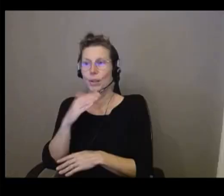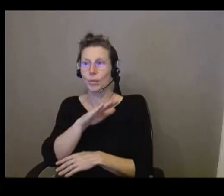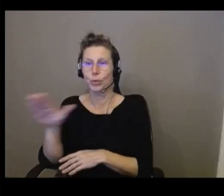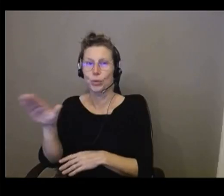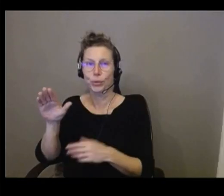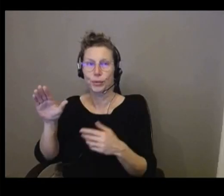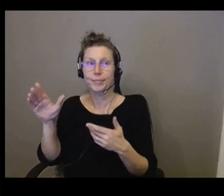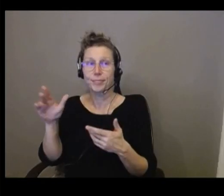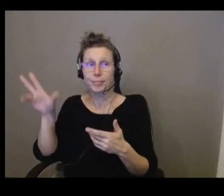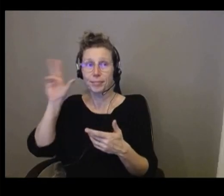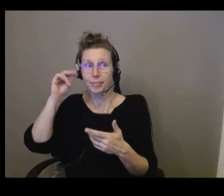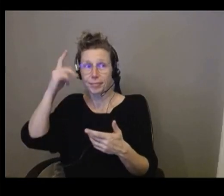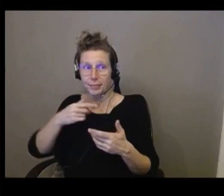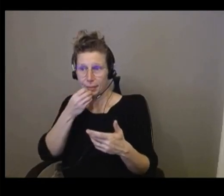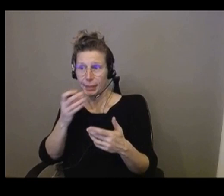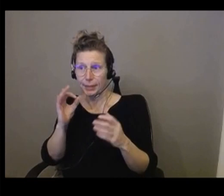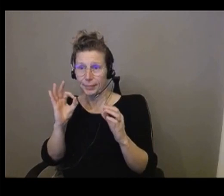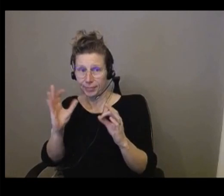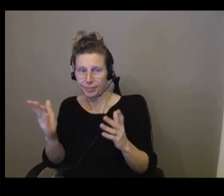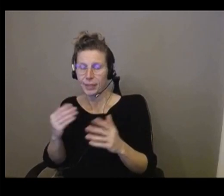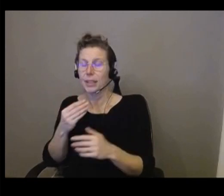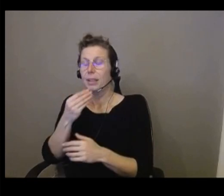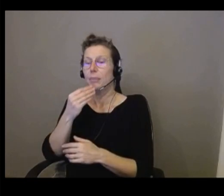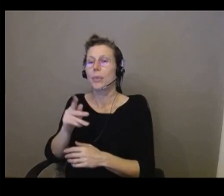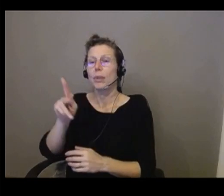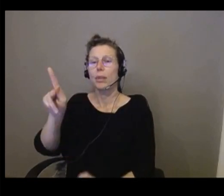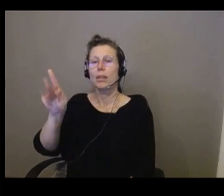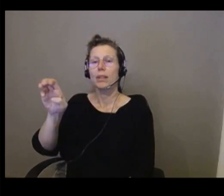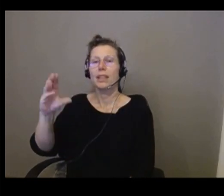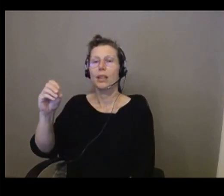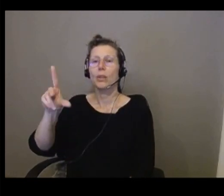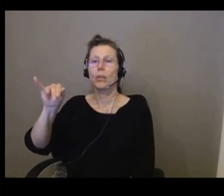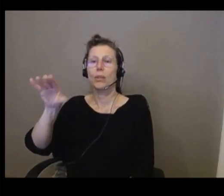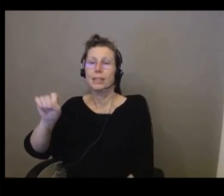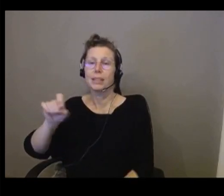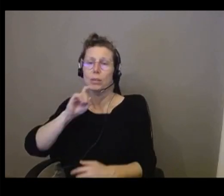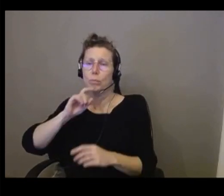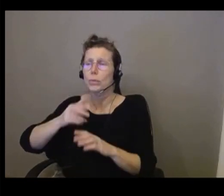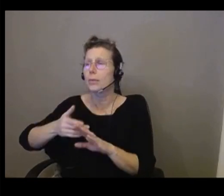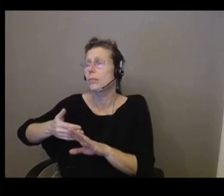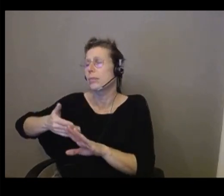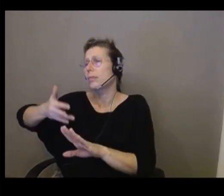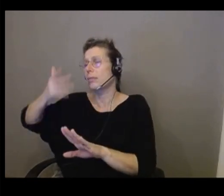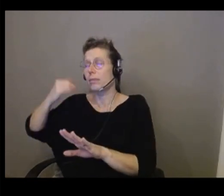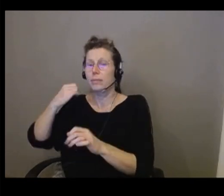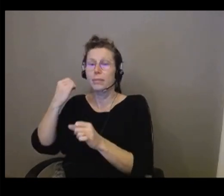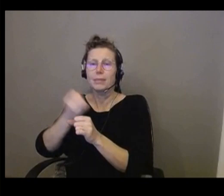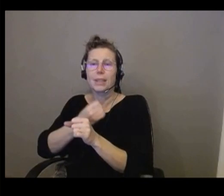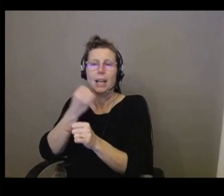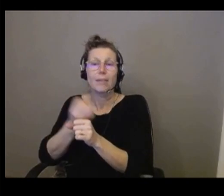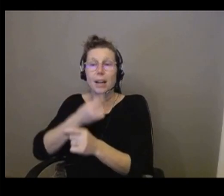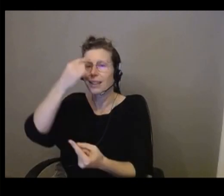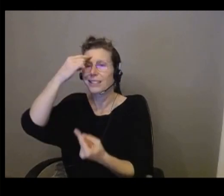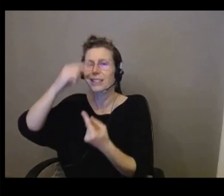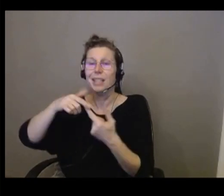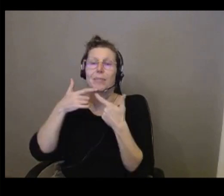Du coup, Keolis, depuis très longtemps, on travaille sur les questions d'accessibilité voyageurs et collaborateurs aussi,